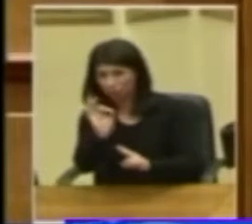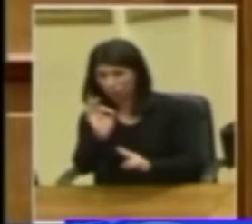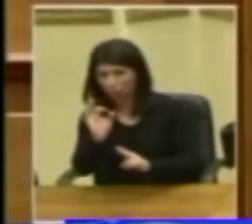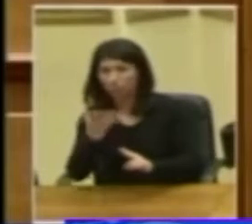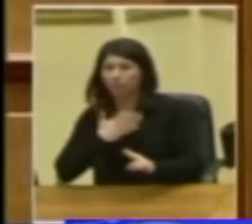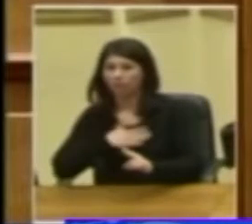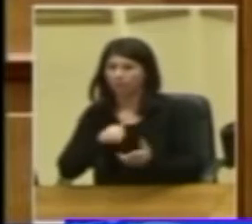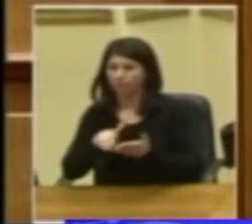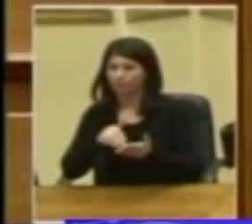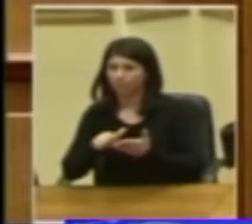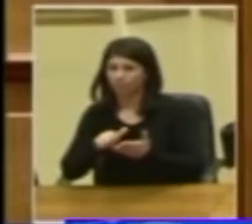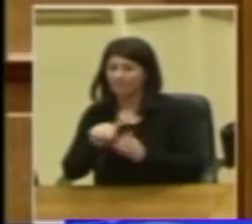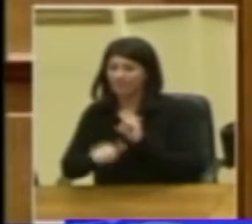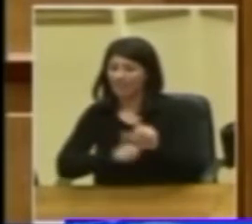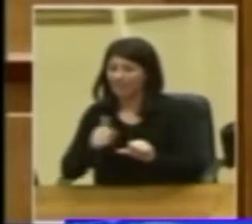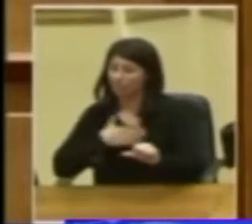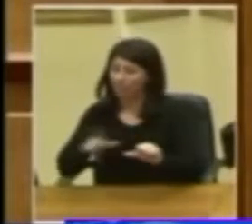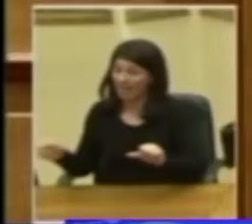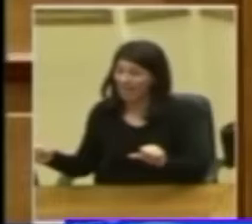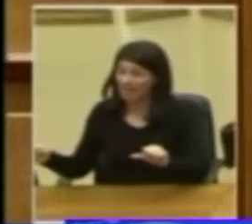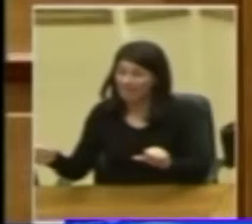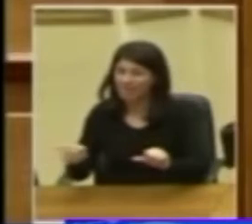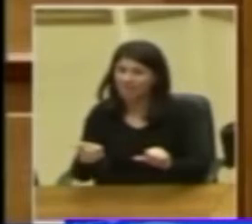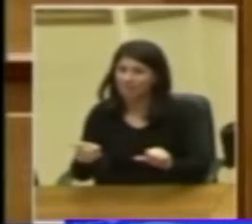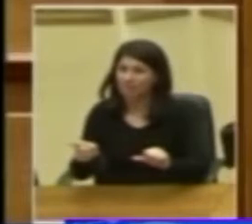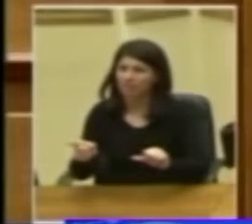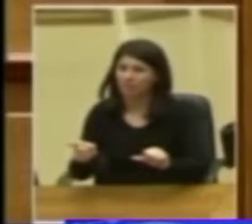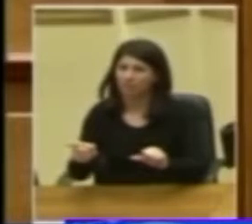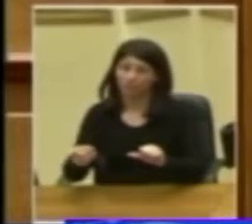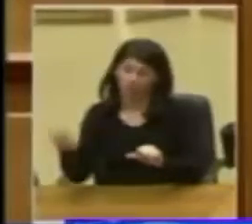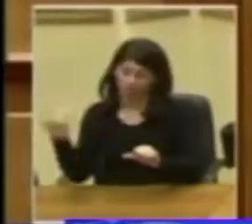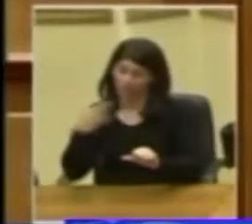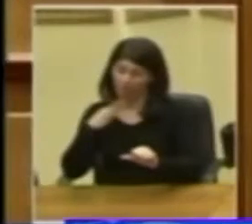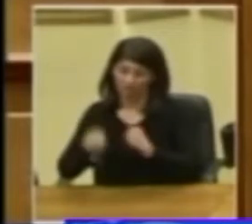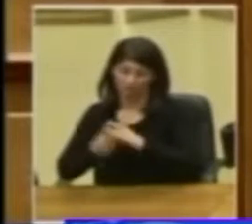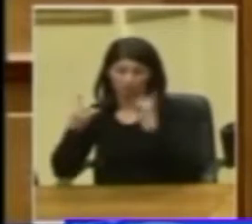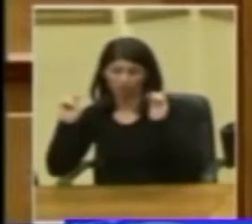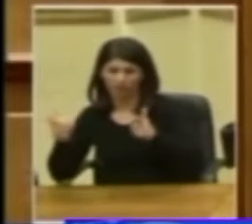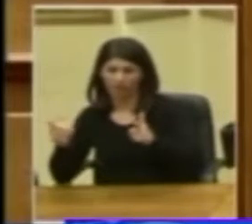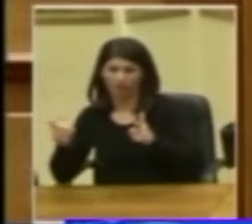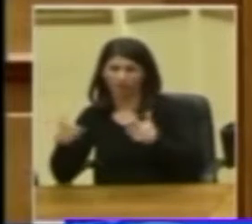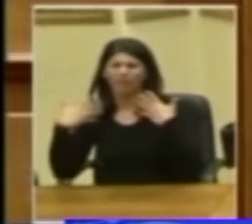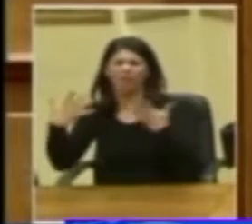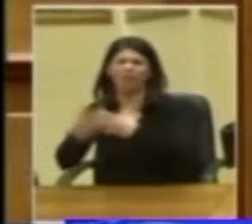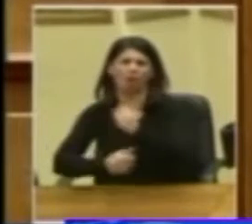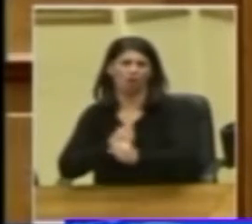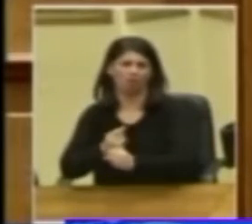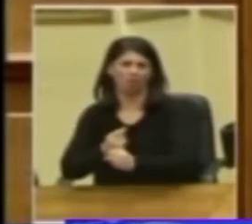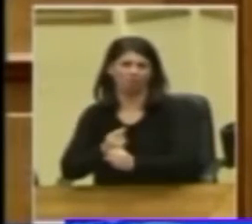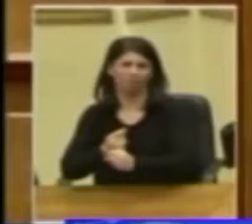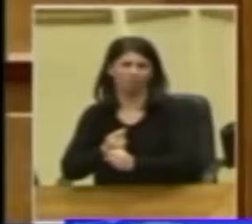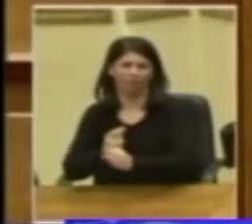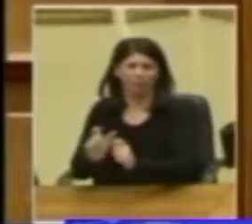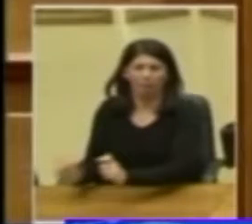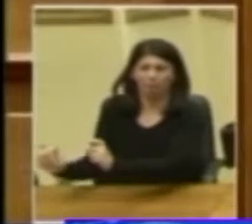να αποτρέψουμε τις αλλαγές που θέλετε εσείς, οι αξιωματικοί αντιπολίτευση δηλαδή, για 10 χρόνια. Αυτό